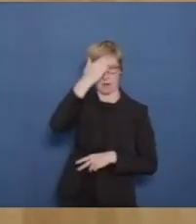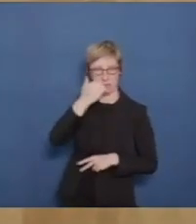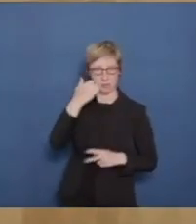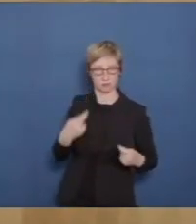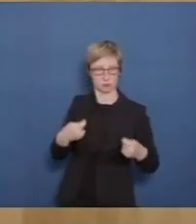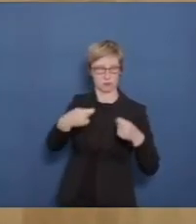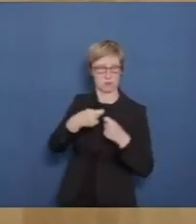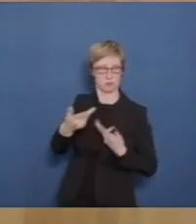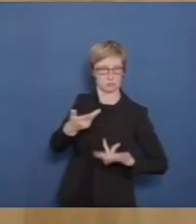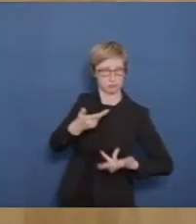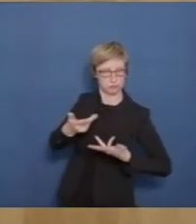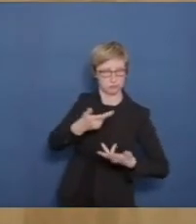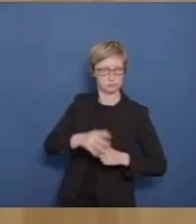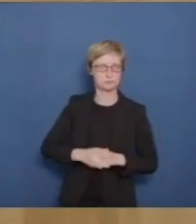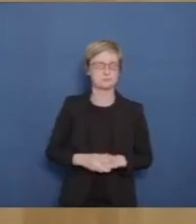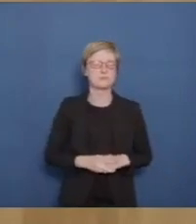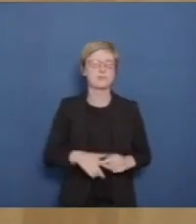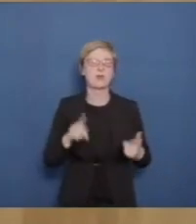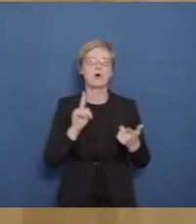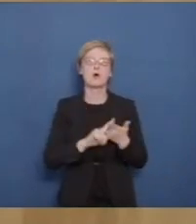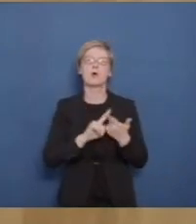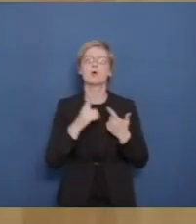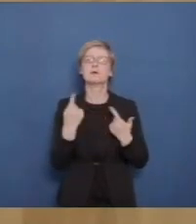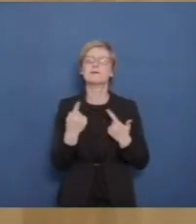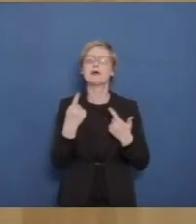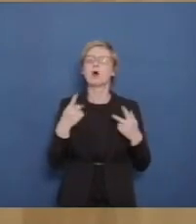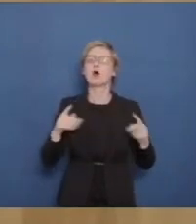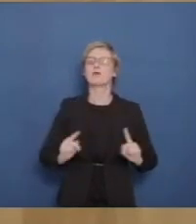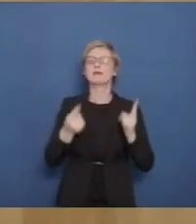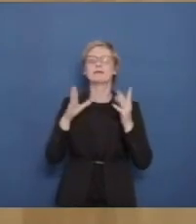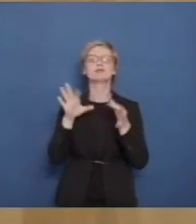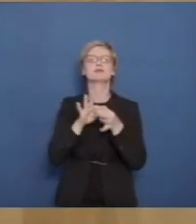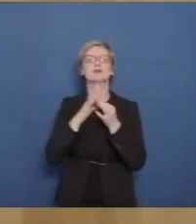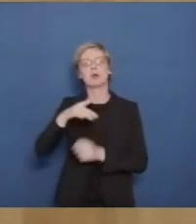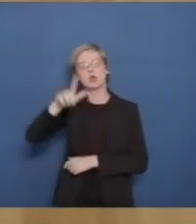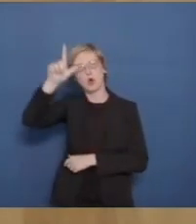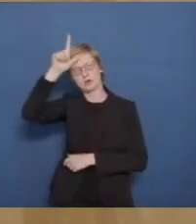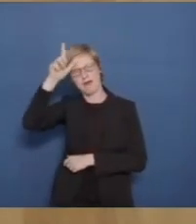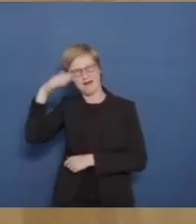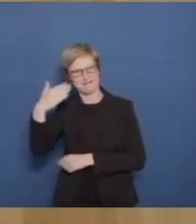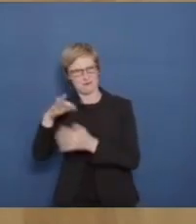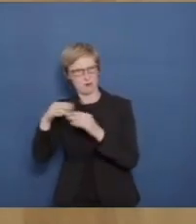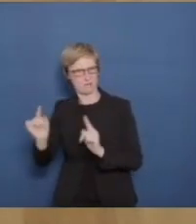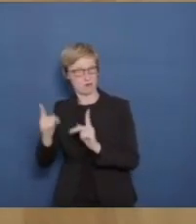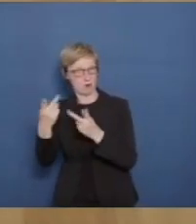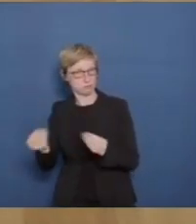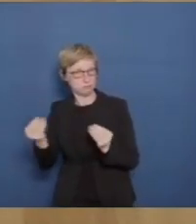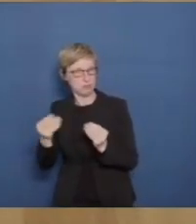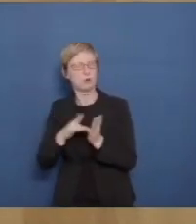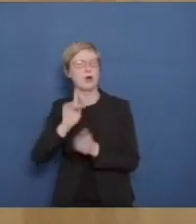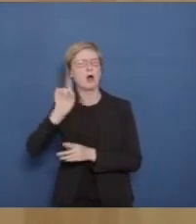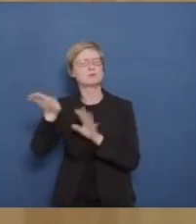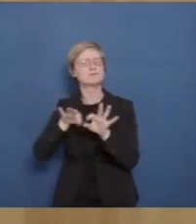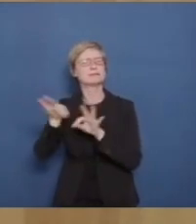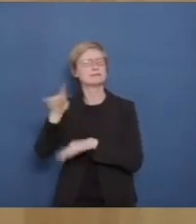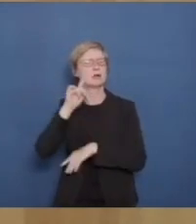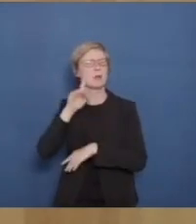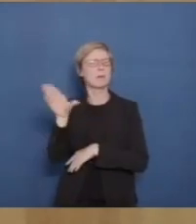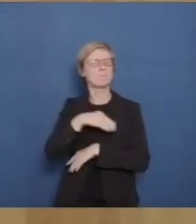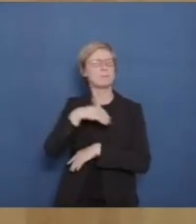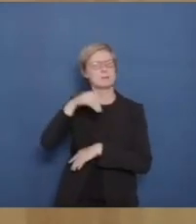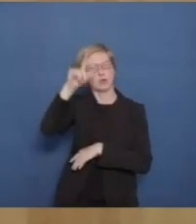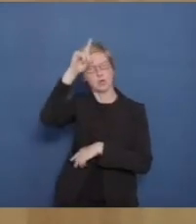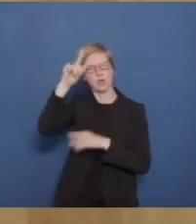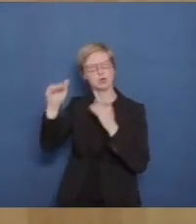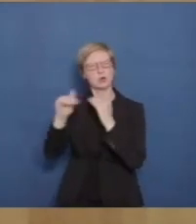eine Destabilisierung des Konfliktes auch für Nachbarländer wie Jordanien, weil der Außenminister ja, glaube ich, auch mit seinem jordanischen